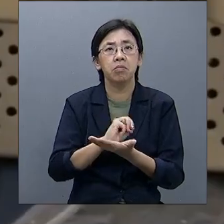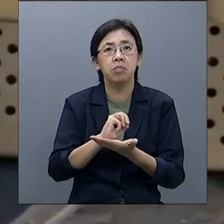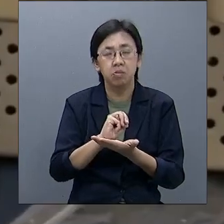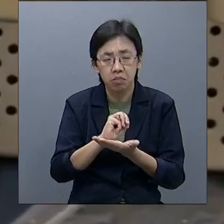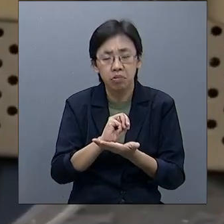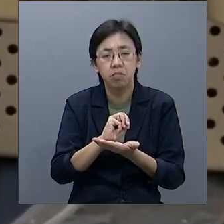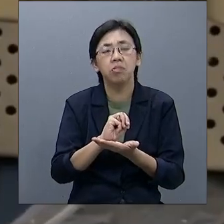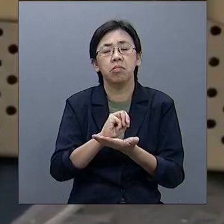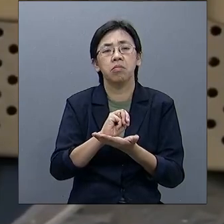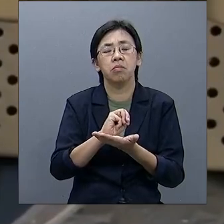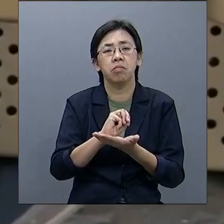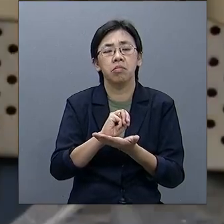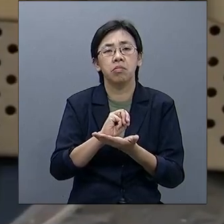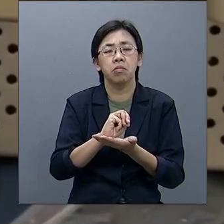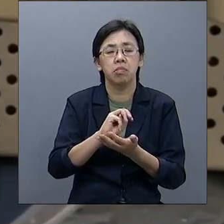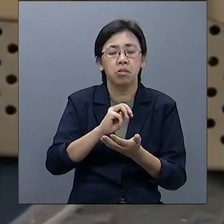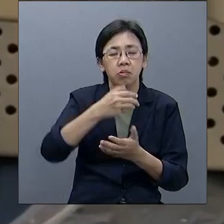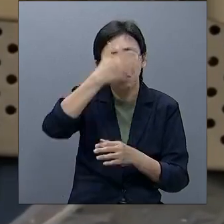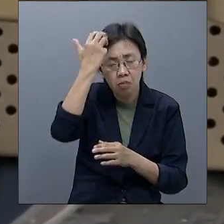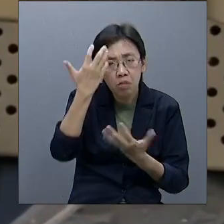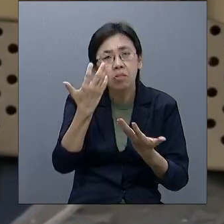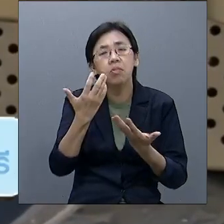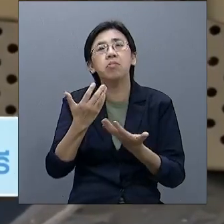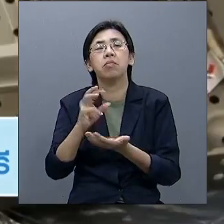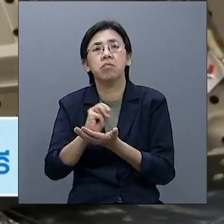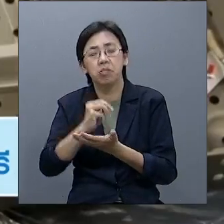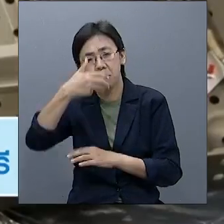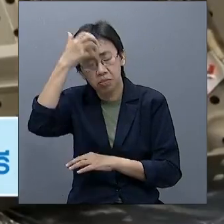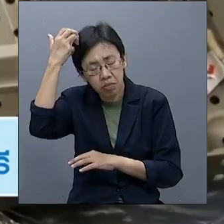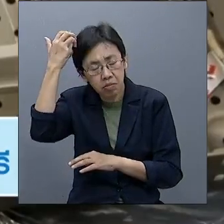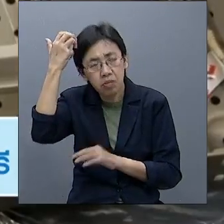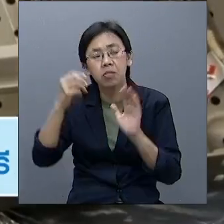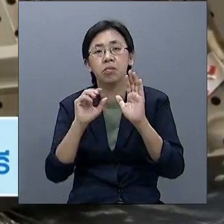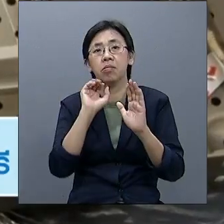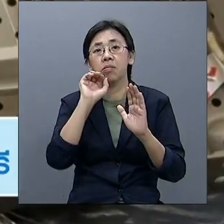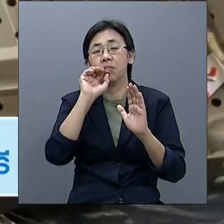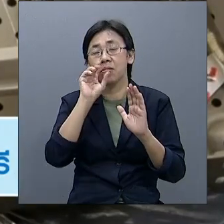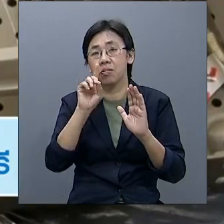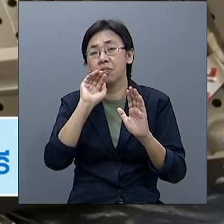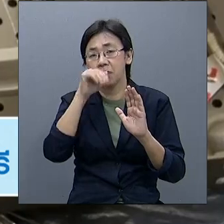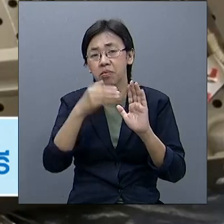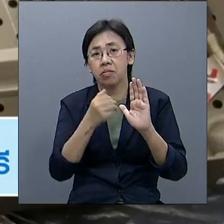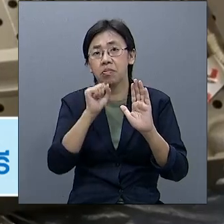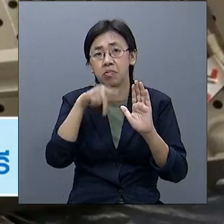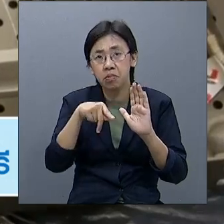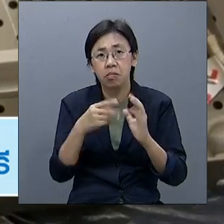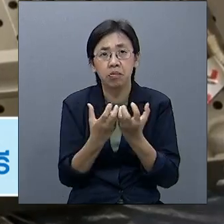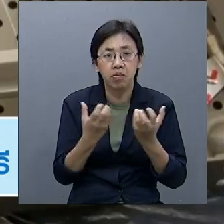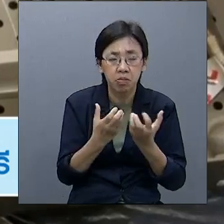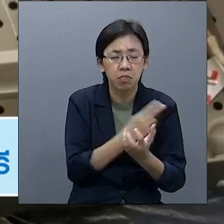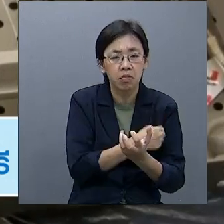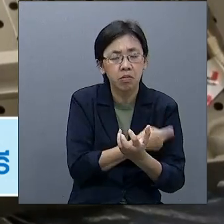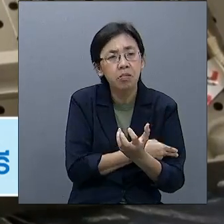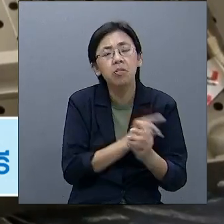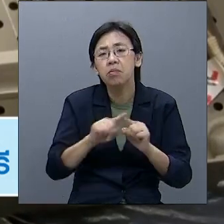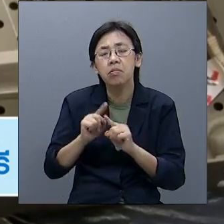ลร่วมกับสโมสรไลออนด่านช้างมอบเครื่องมือแพทย์ให้กับโรงพยาบาลด่านช้างมูลค่ากว่า2,500,000 บาทค่ะ